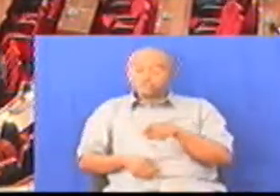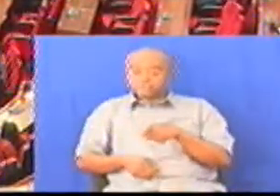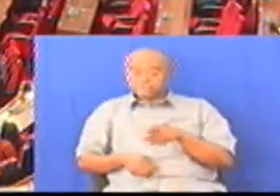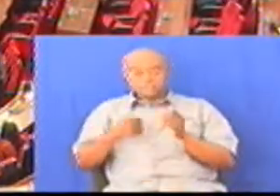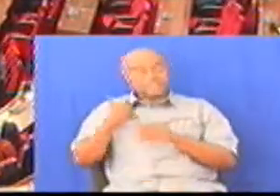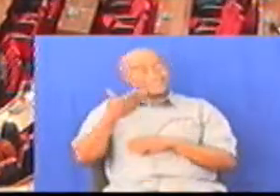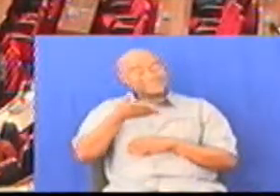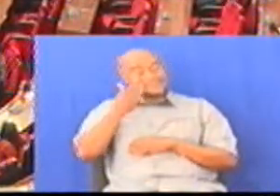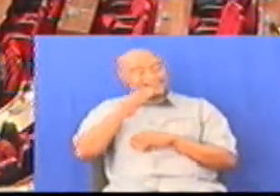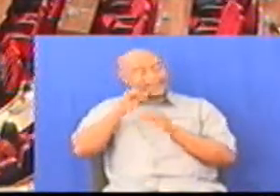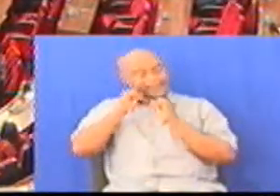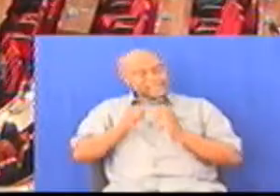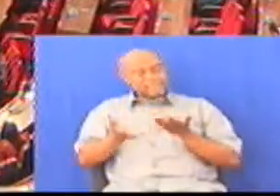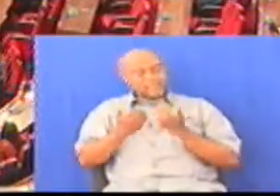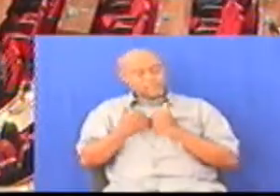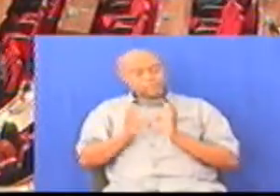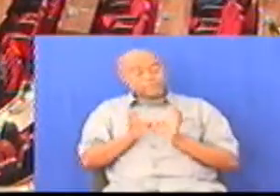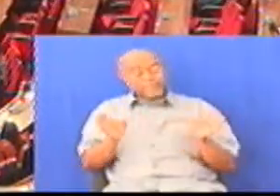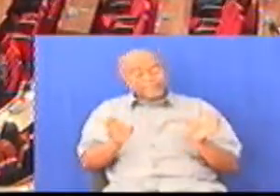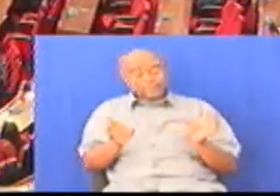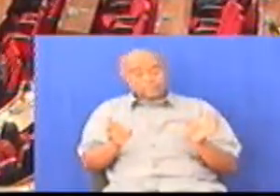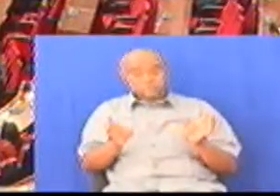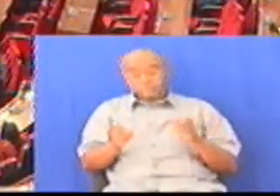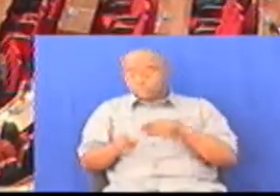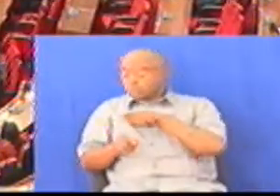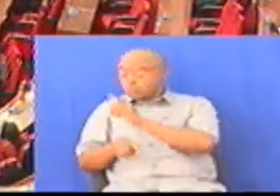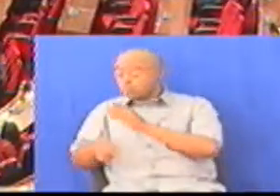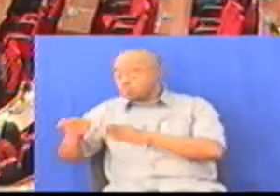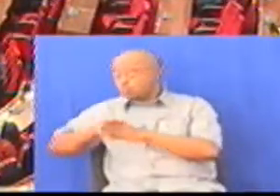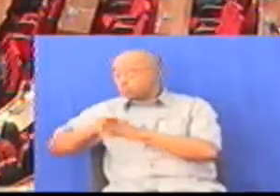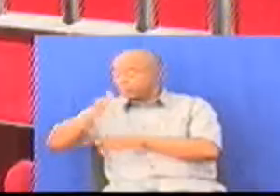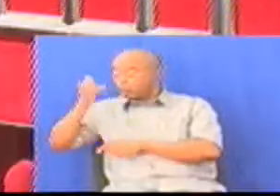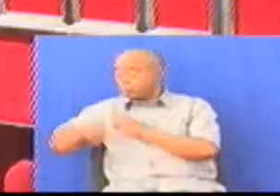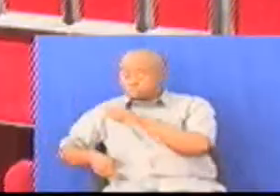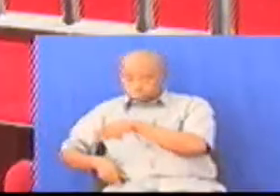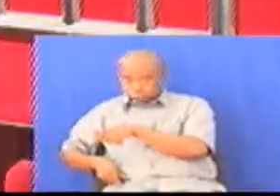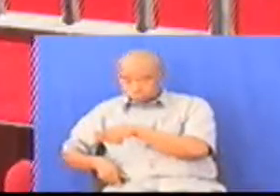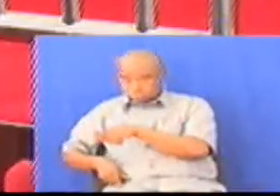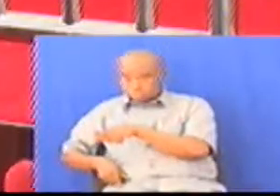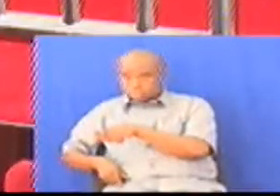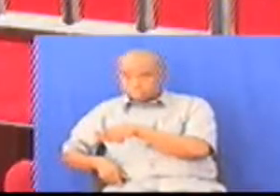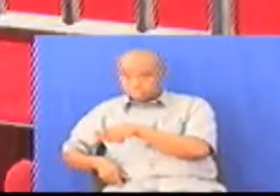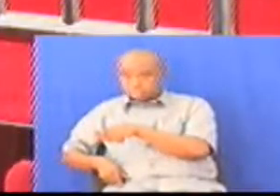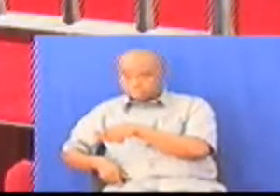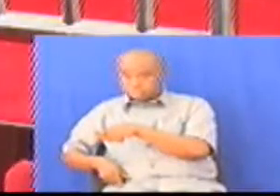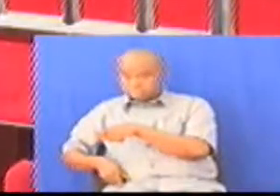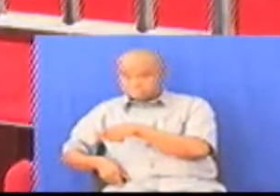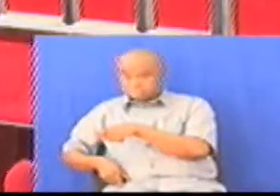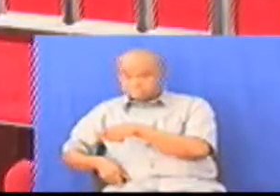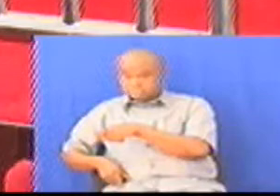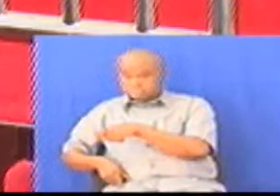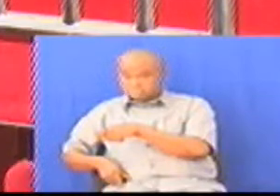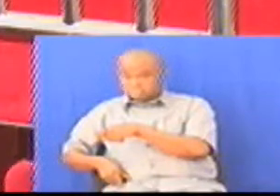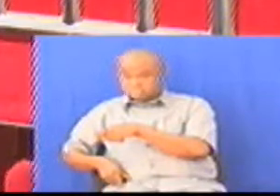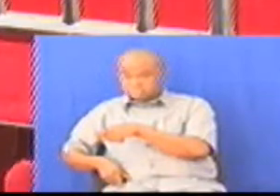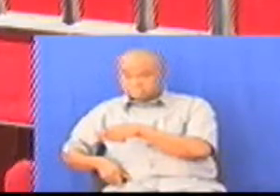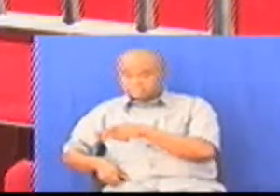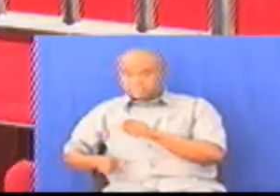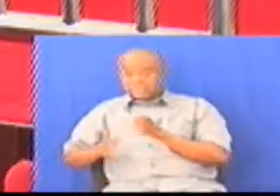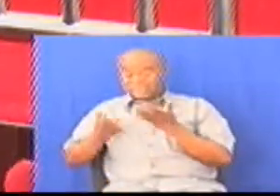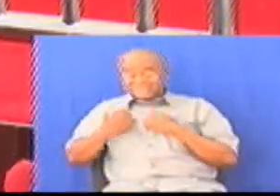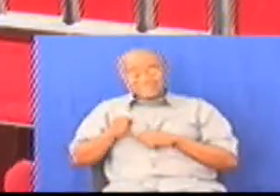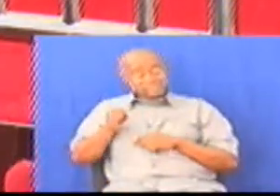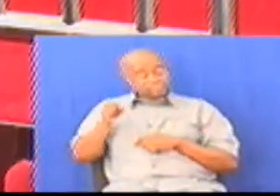serikali lazima itenganishe huyu mtu wa mwisho ambaye kwa hisia nyingine inawezekana kuna criminality ipo